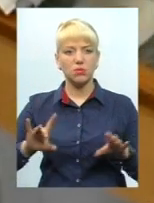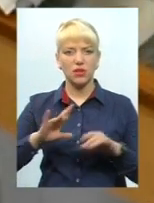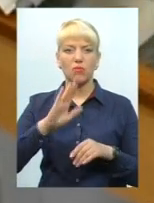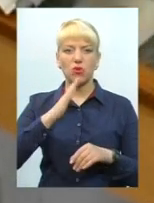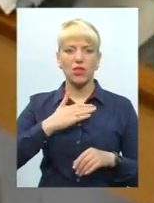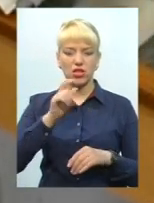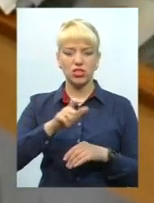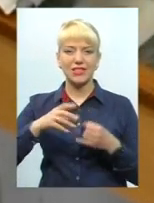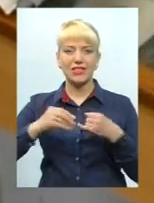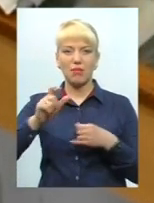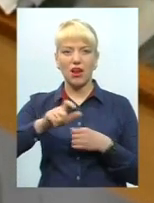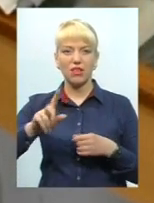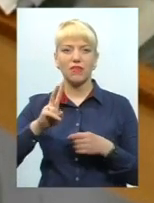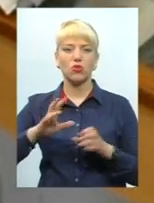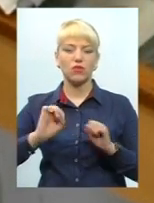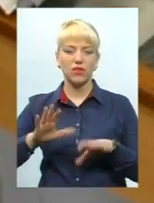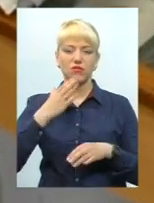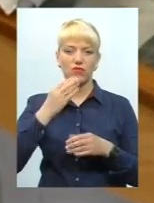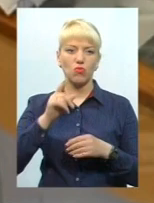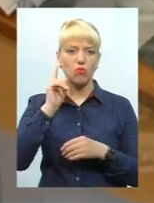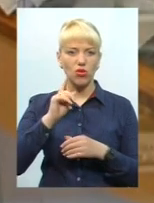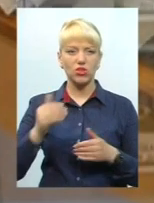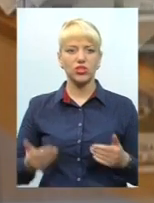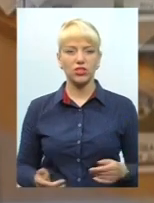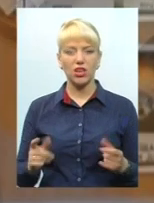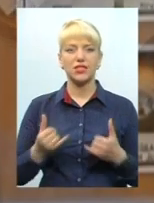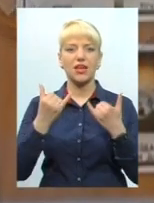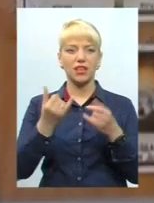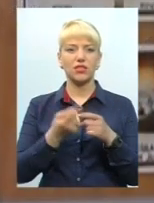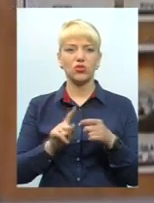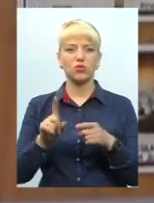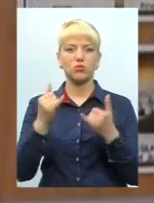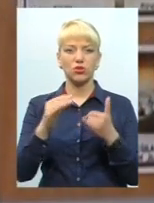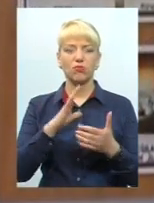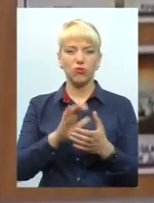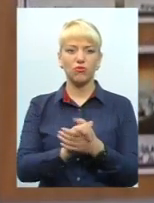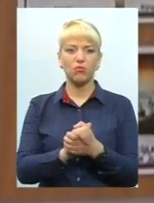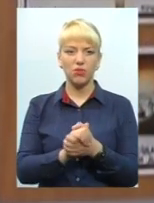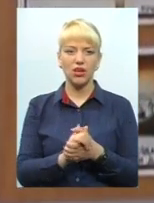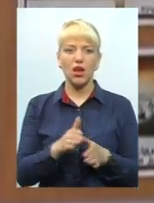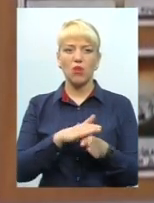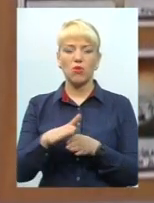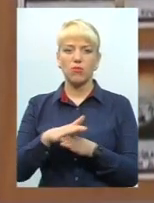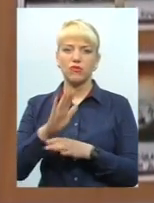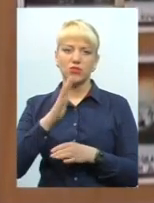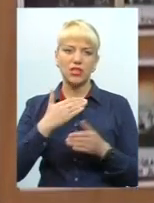земляків-лезнівчан, які віддали свою молодість, життя заради того, щоб сьогодні був мир. Поповнюється наш музей новими експонатами.